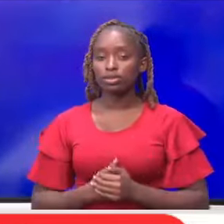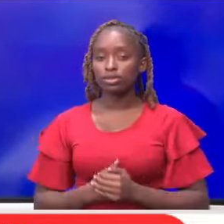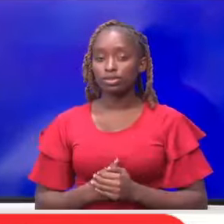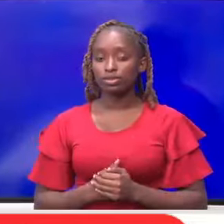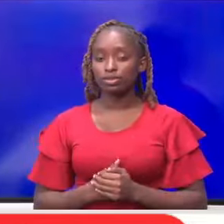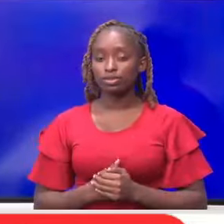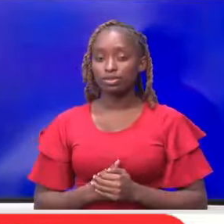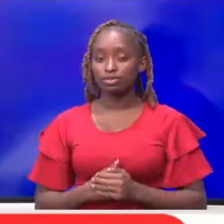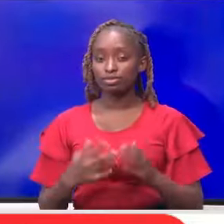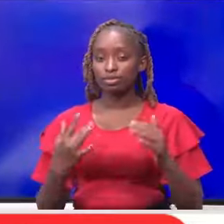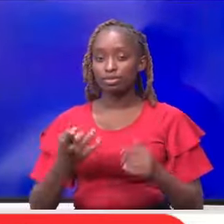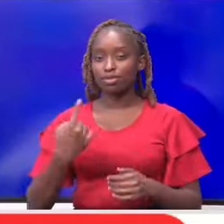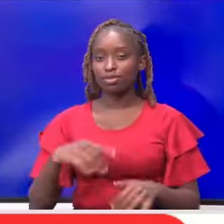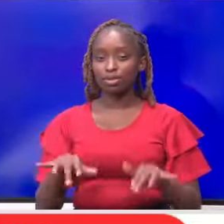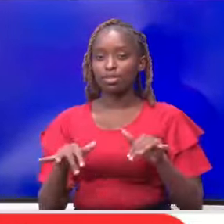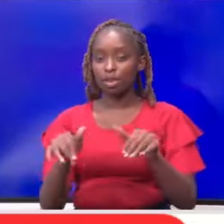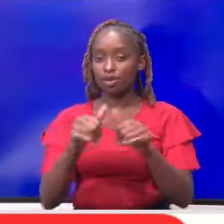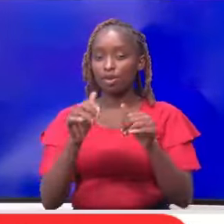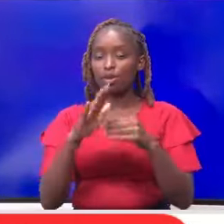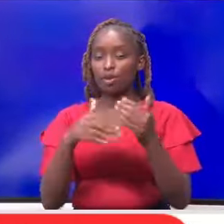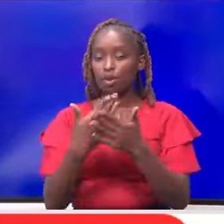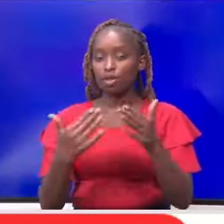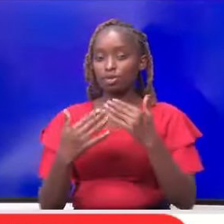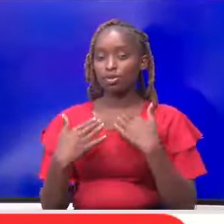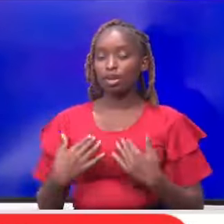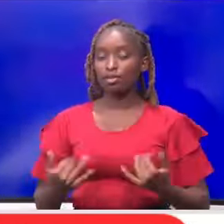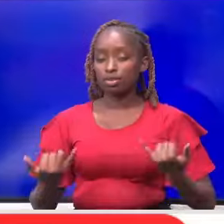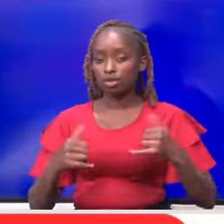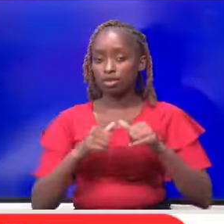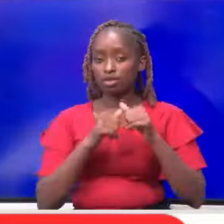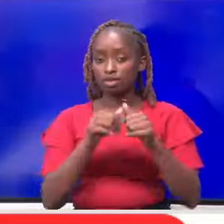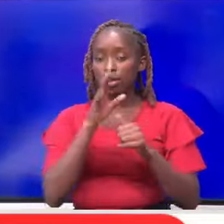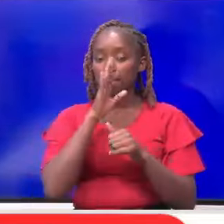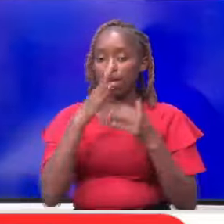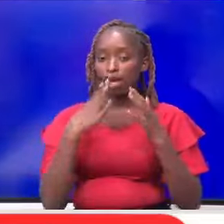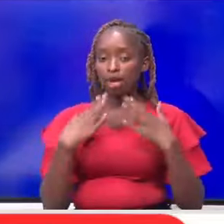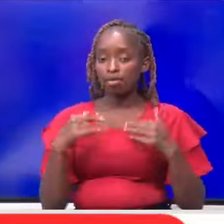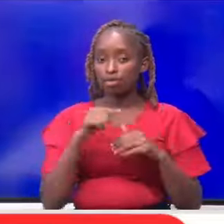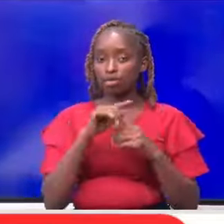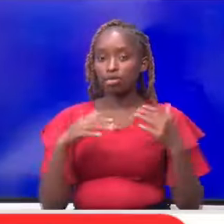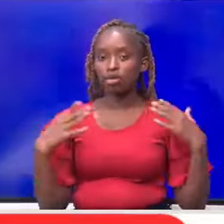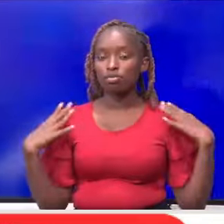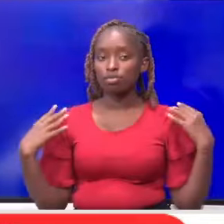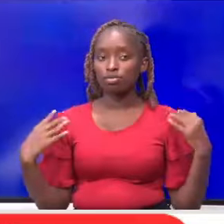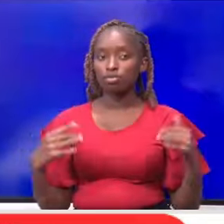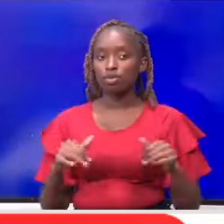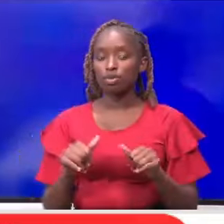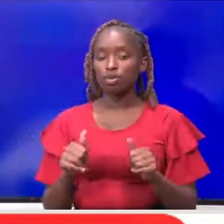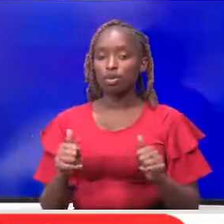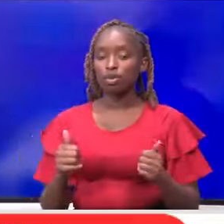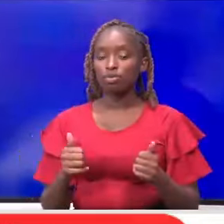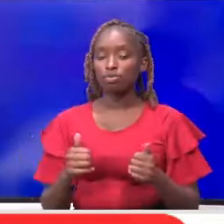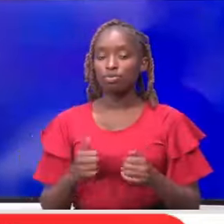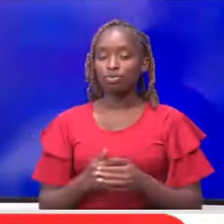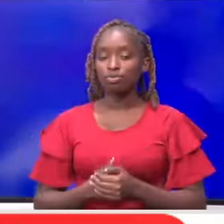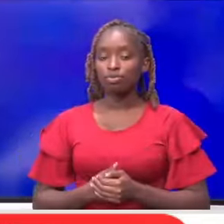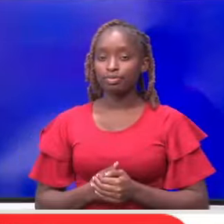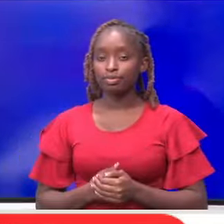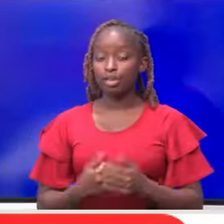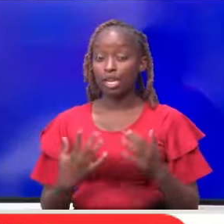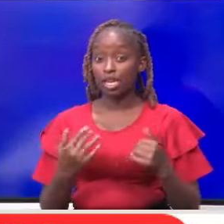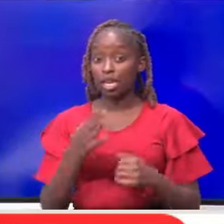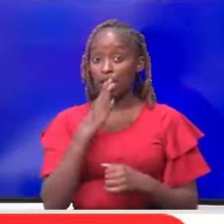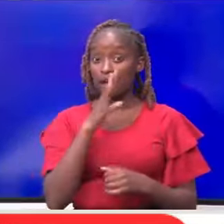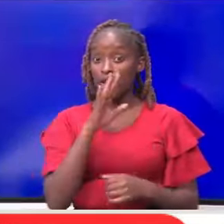ambayo tulikuwa nayo ya kutusaidia kushinda ilikuwa ni mazoezi kila wakati, kwa sababu tulijua tunajitayarisha kucheza na bingwa mtetezi. Kwa hivyo